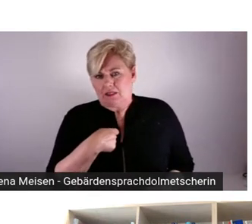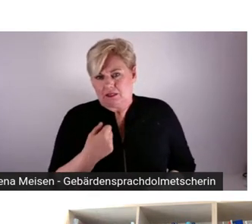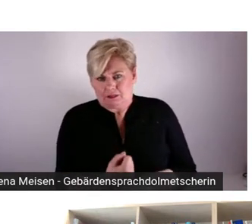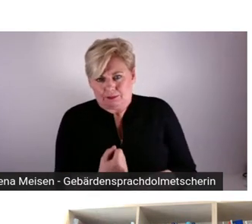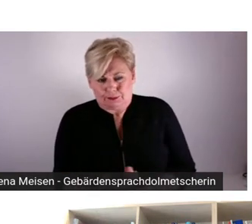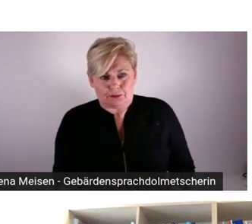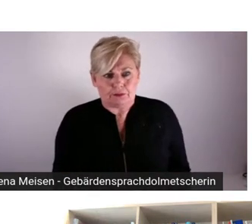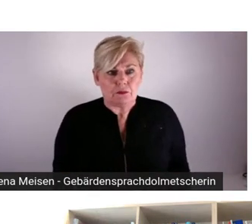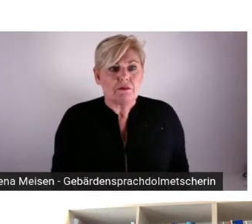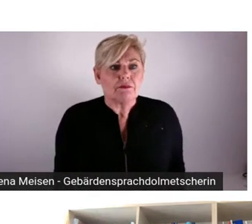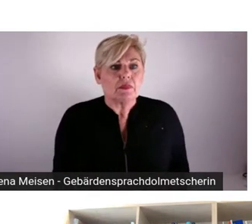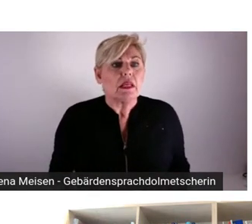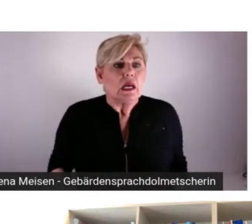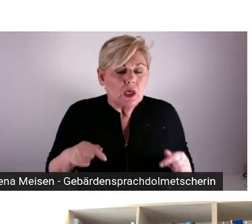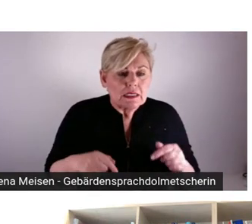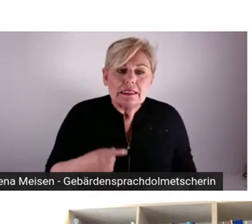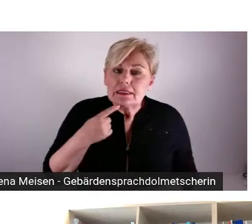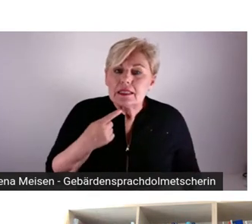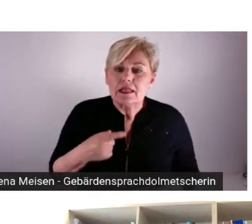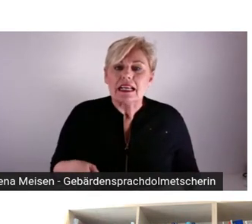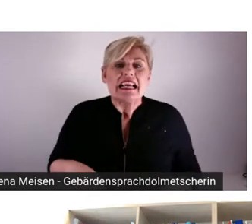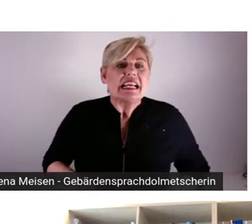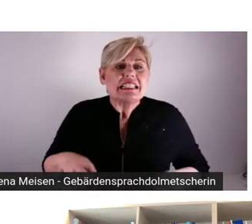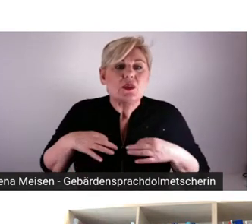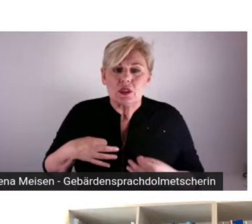Punkt. Jetzt sprechen Sie die Gesundheitsfrage an.